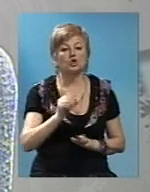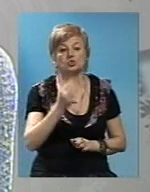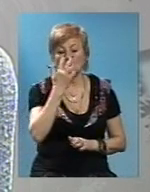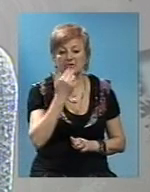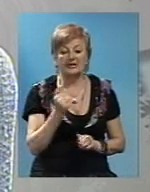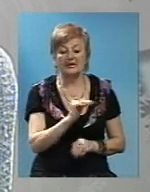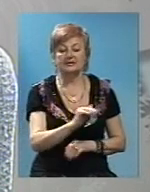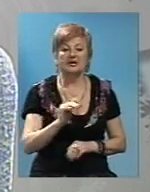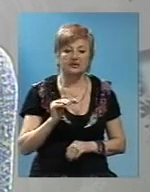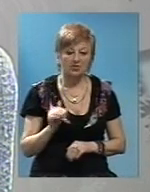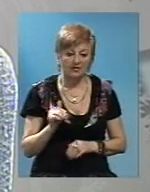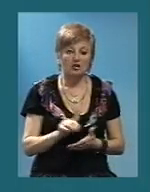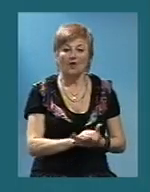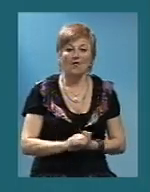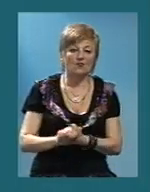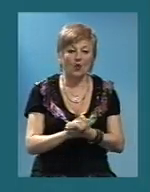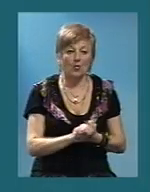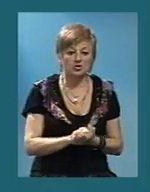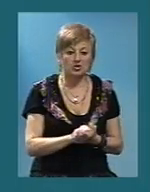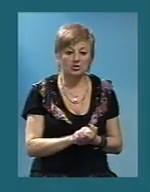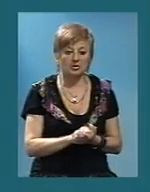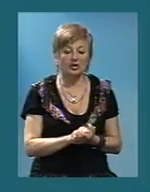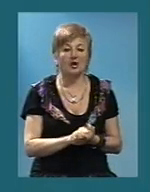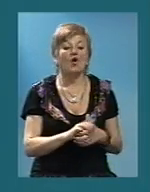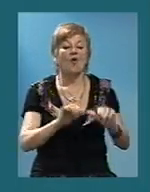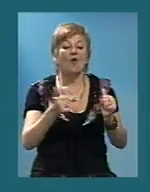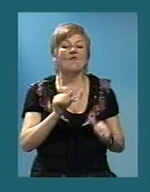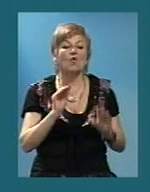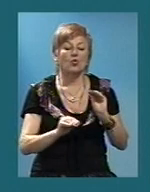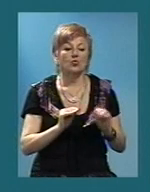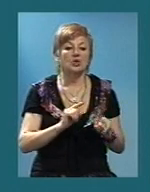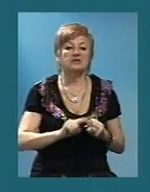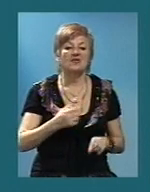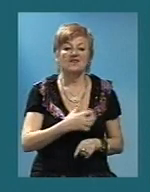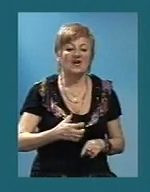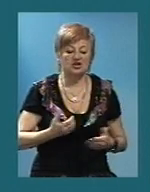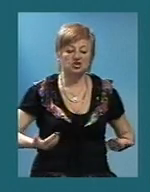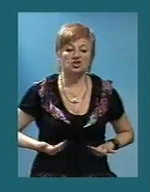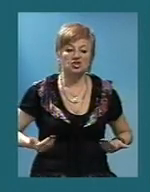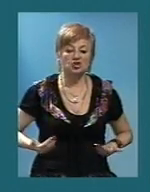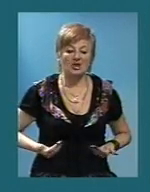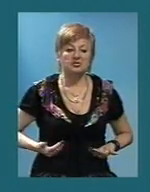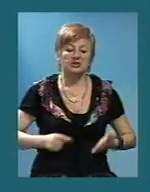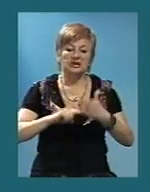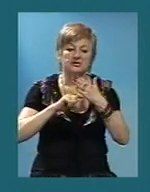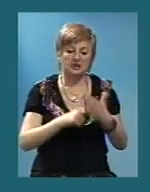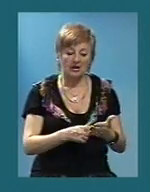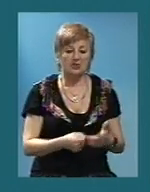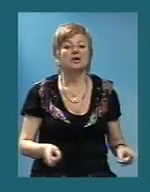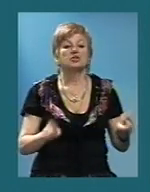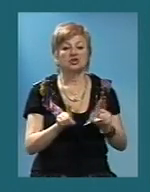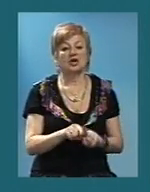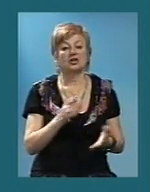соціалізація школярів у суспільстві, власне, про що ми кажемо, формування стратегічних життєвих цілей, також